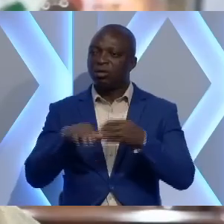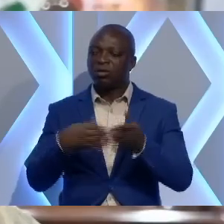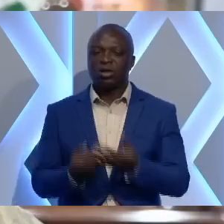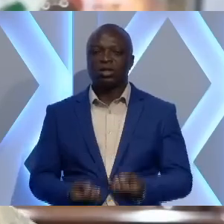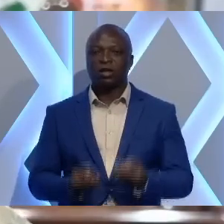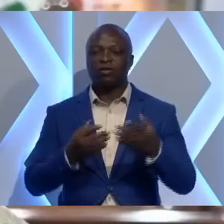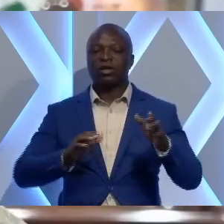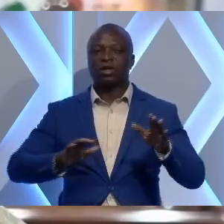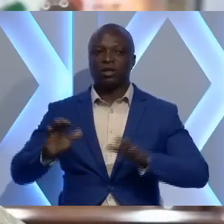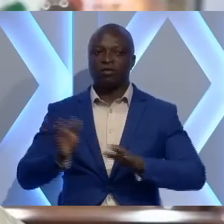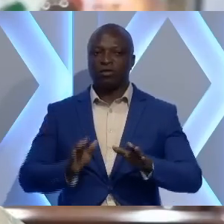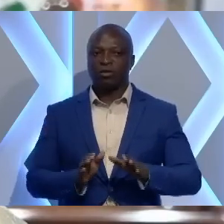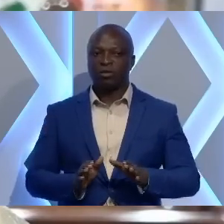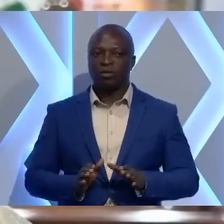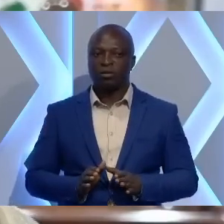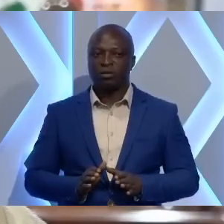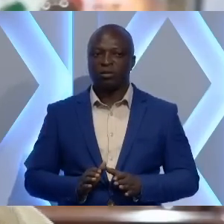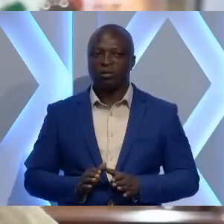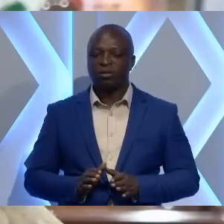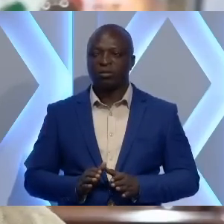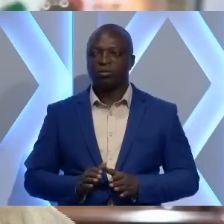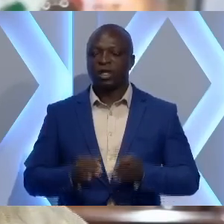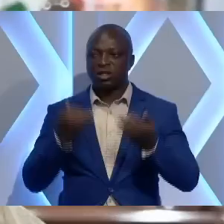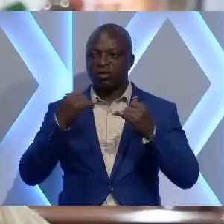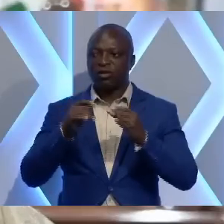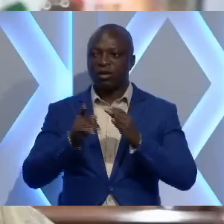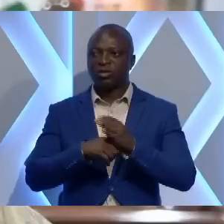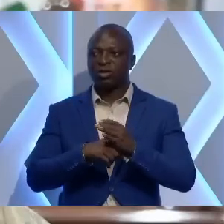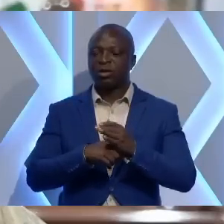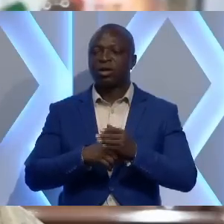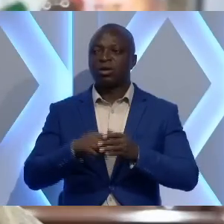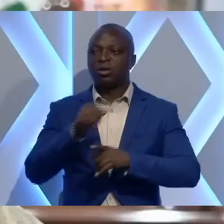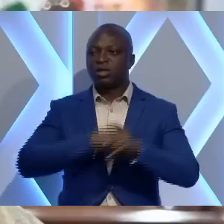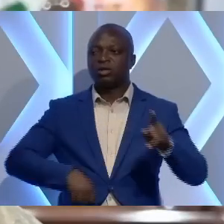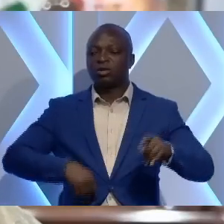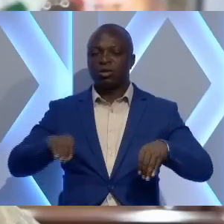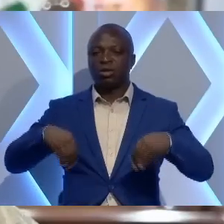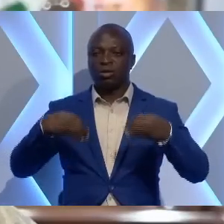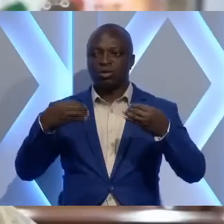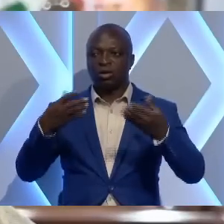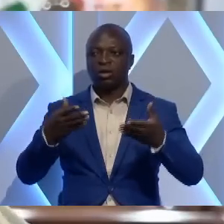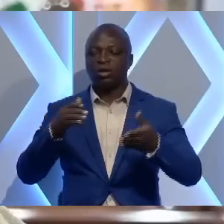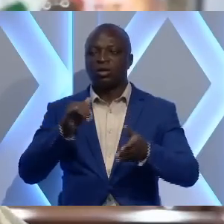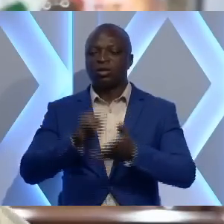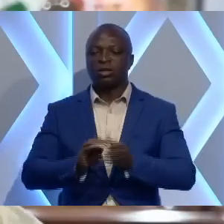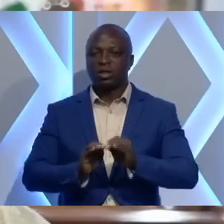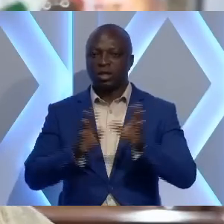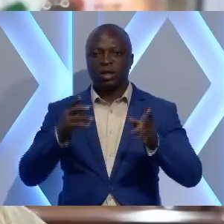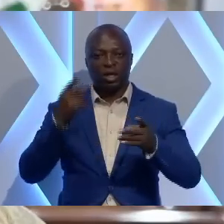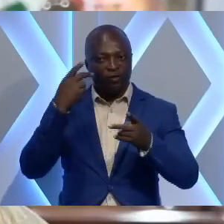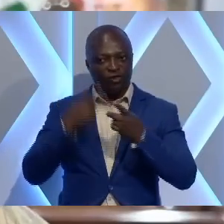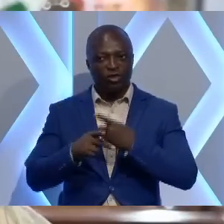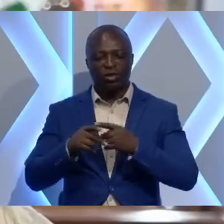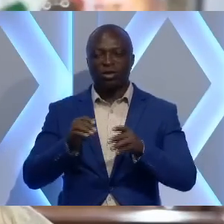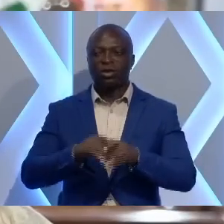font pour nous donner les informations. Prier le Seigneur de leur donner cette claire vision-là dans